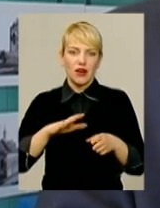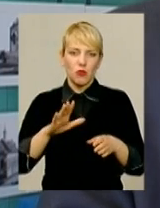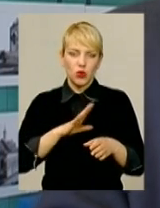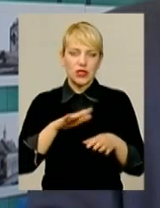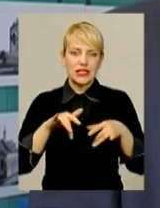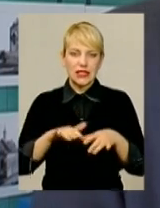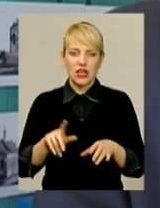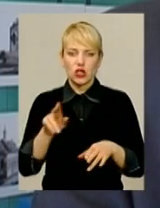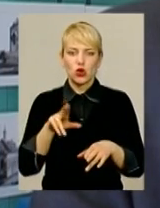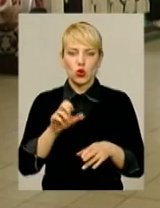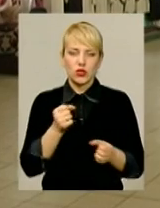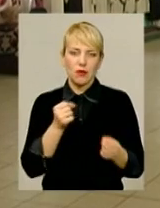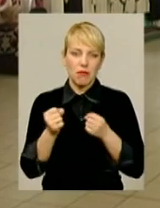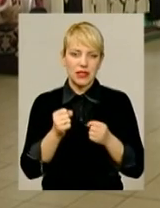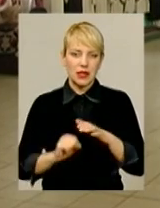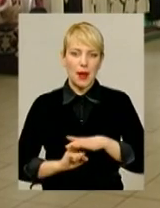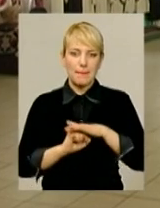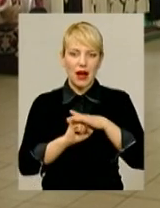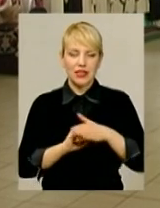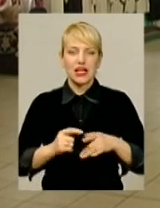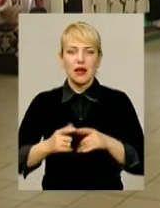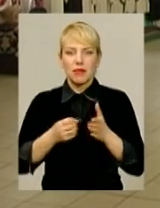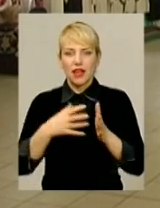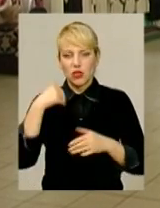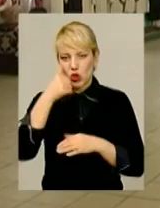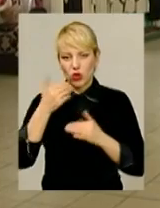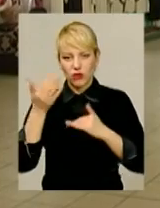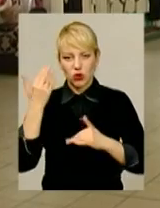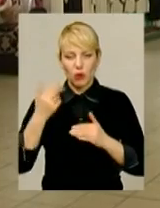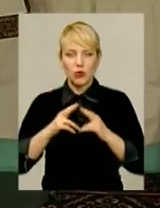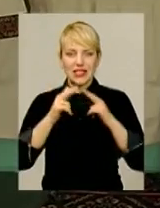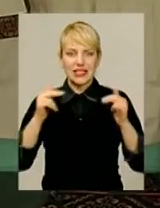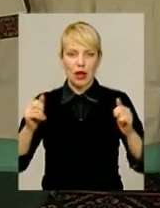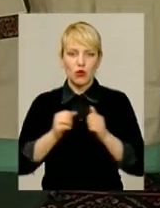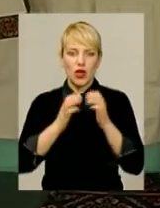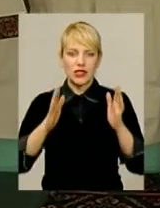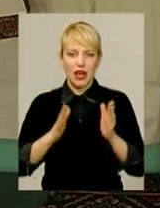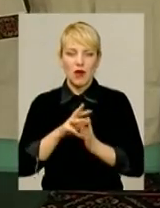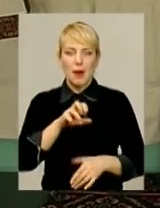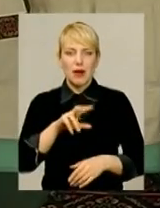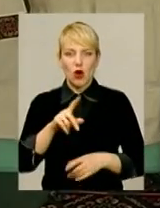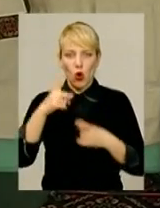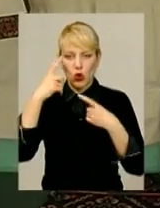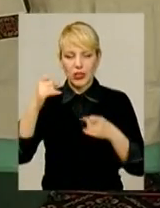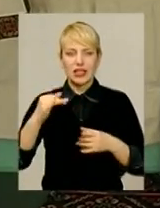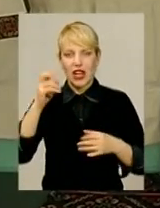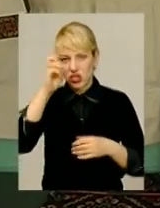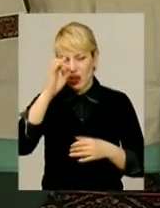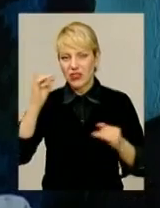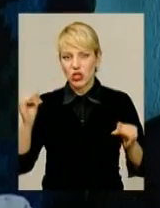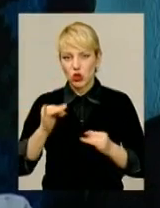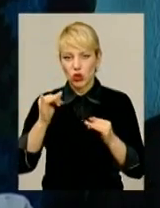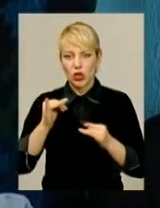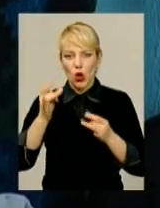зміцнення бази. А вже 15 років тому замковий ансамбль у Меджибожі оголосили державним історико-культурним